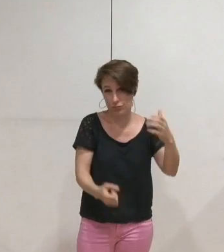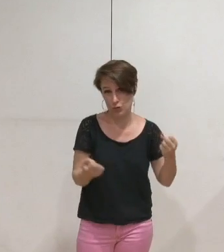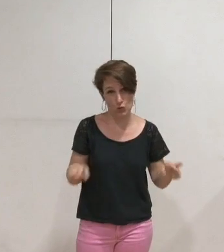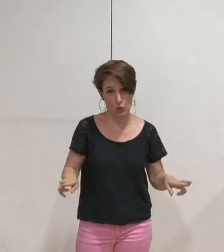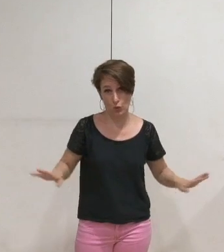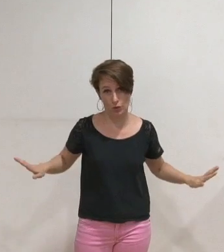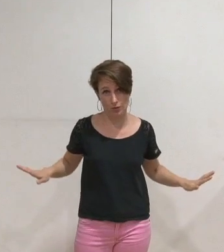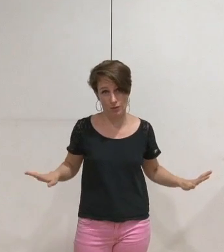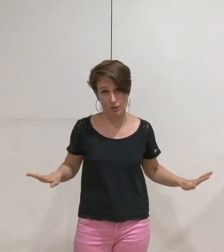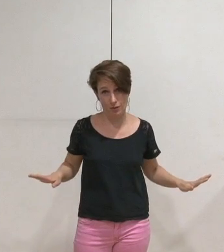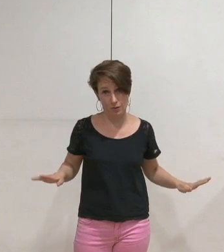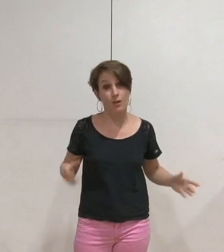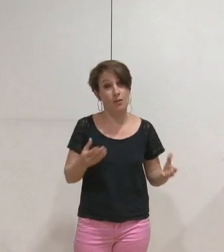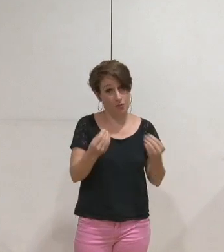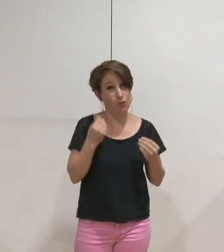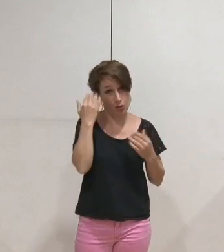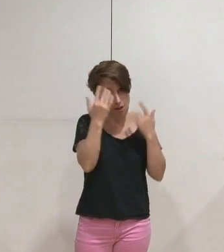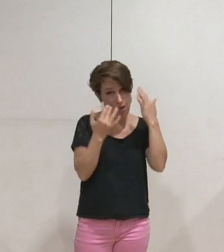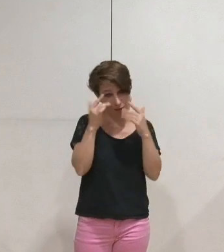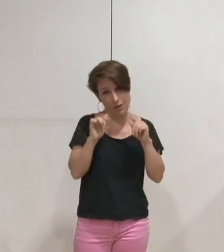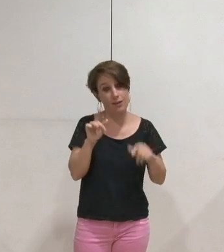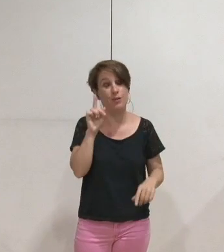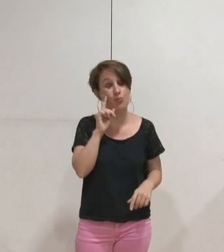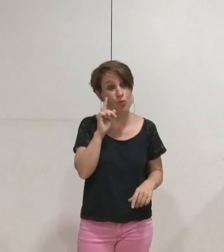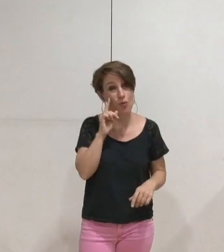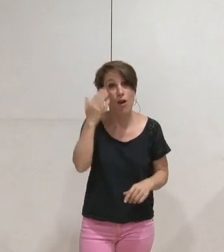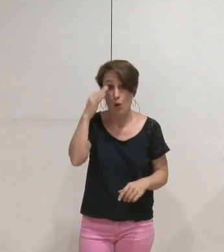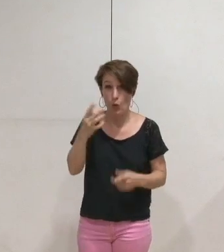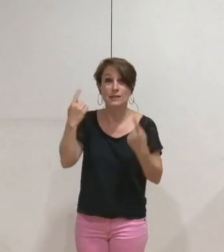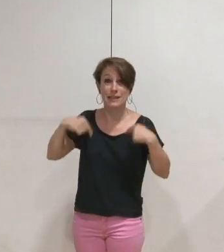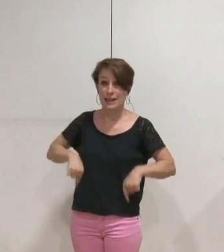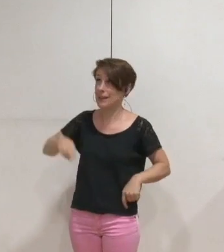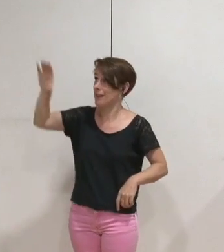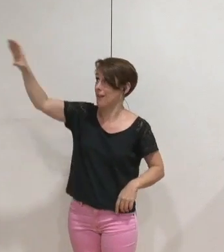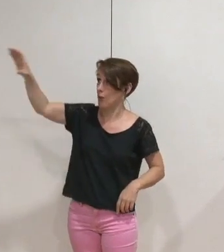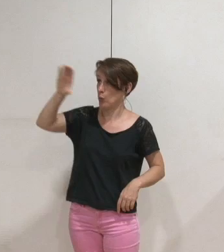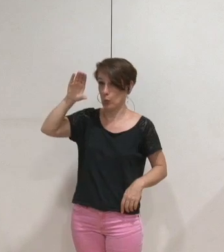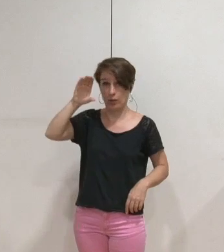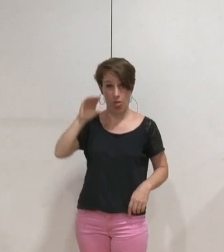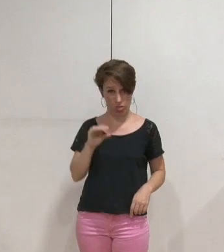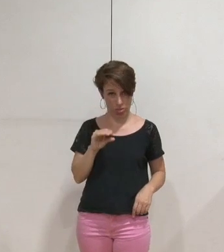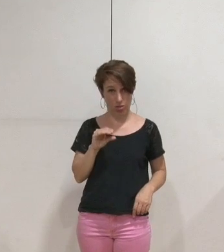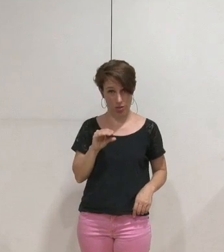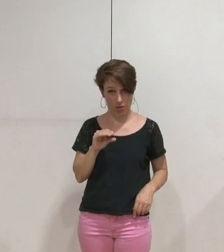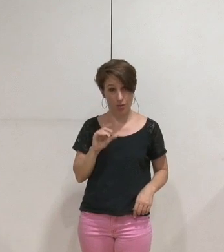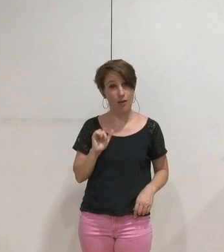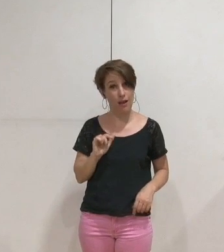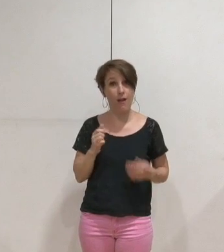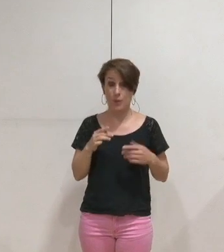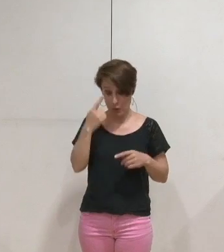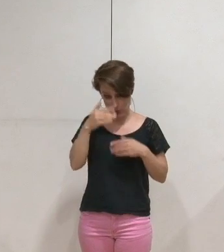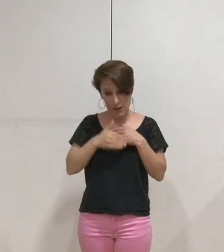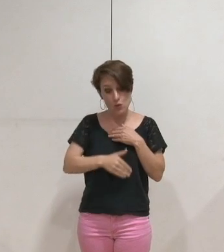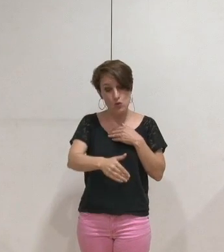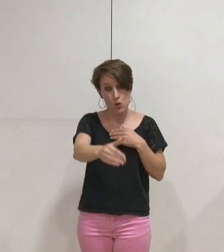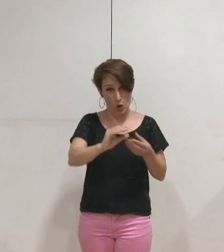savons que de par la diminution des dotations les difficultés elles ne sont pas derrière nous mais bien